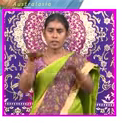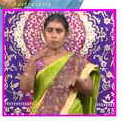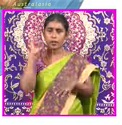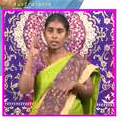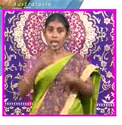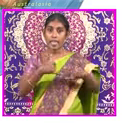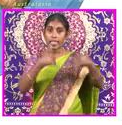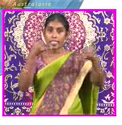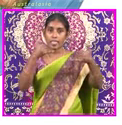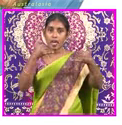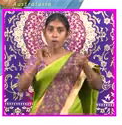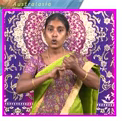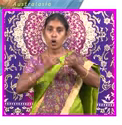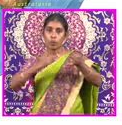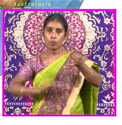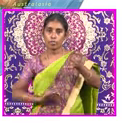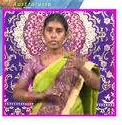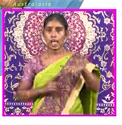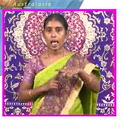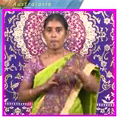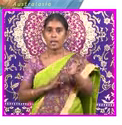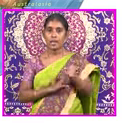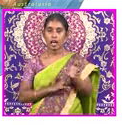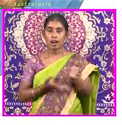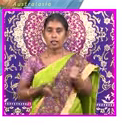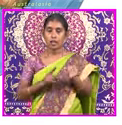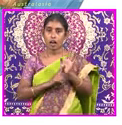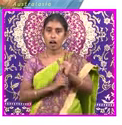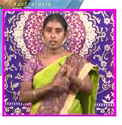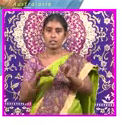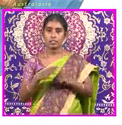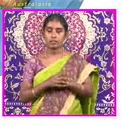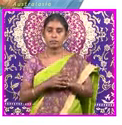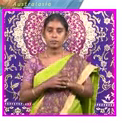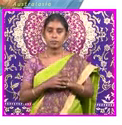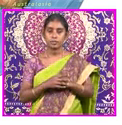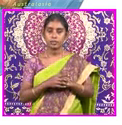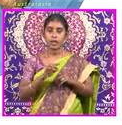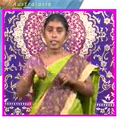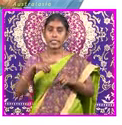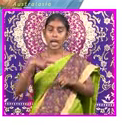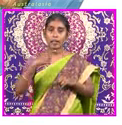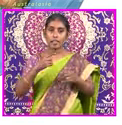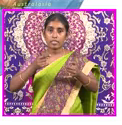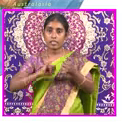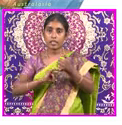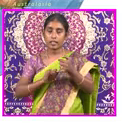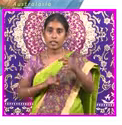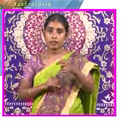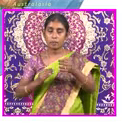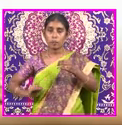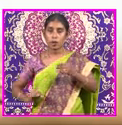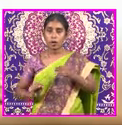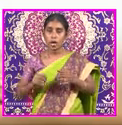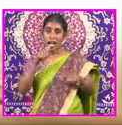இந்தியாவின் தென்பகுதியில் தமிழ்நாட்டில் குறிக்கப்பட்டுள்ளது, இன்னொன்று தென் பசிபிக் கடலில் உள்ளது. முதல் ஒன்றை பார்ப்போம். இங்கே இரு